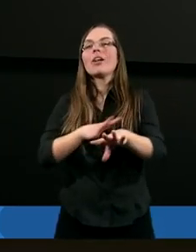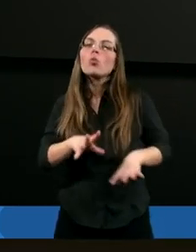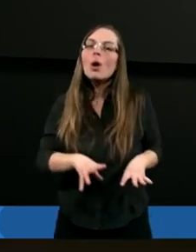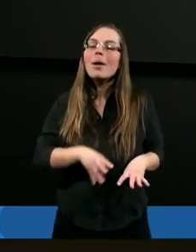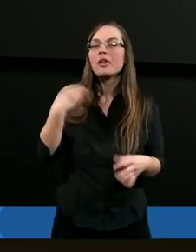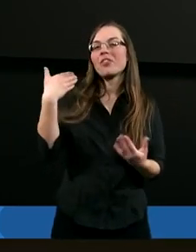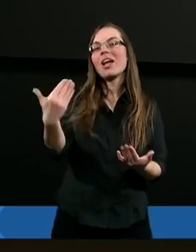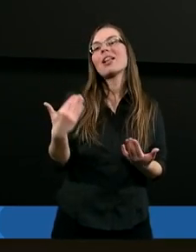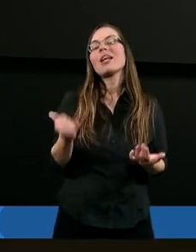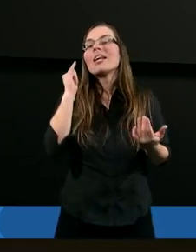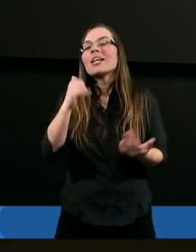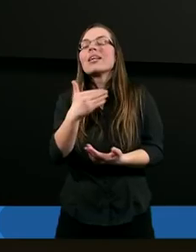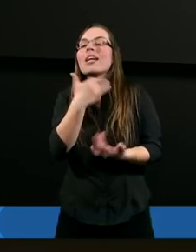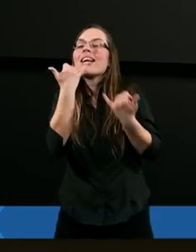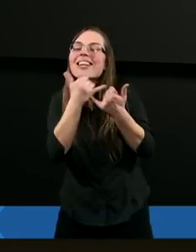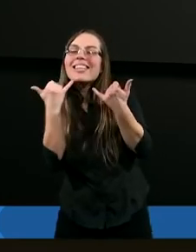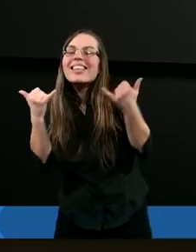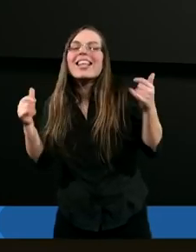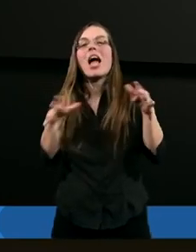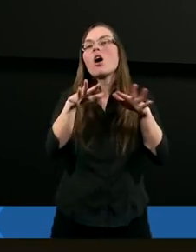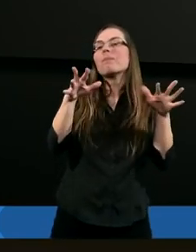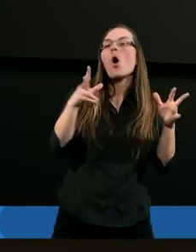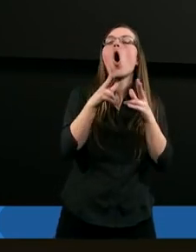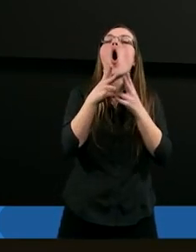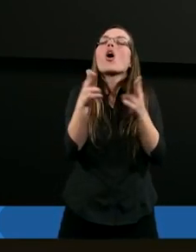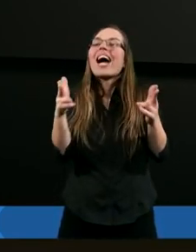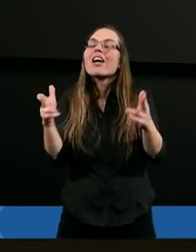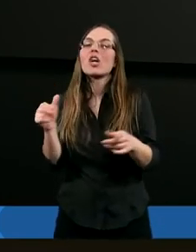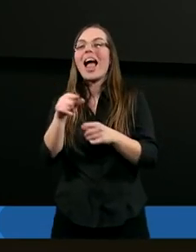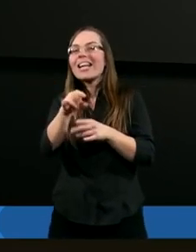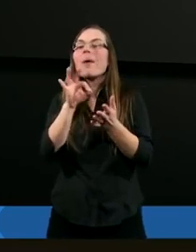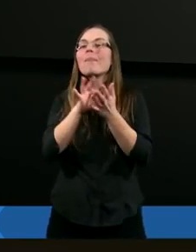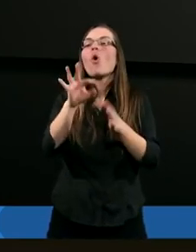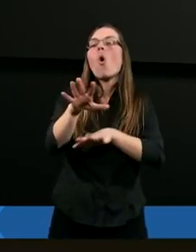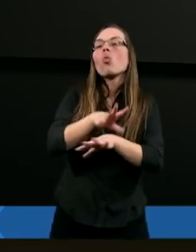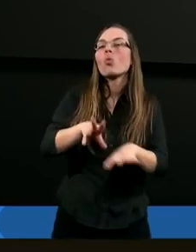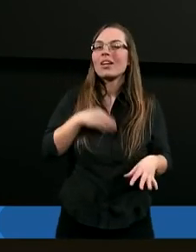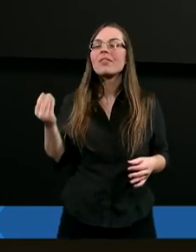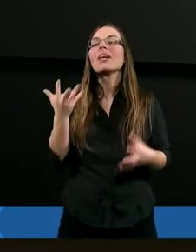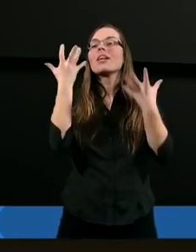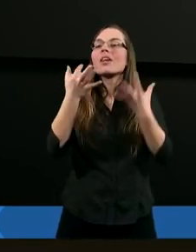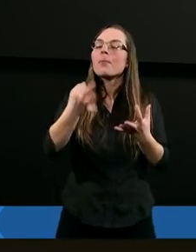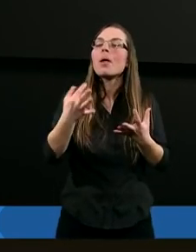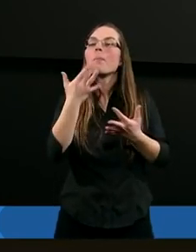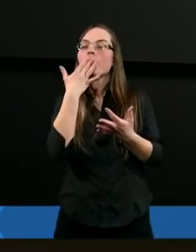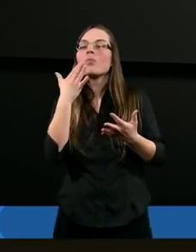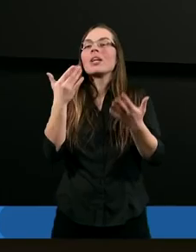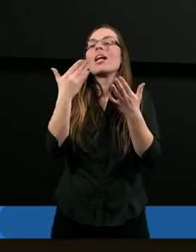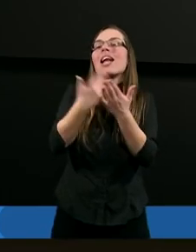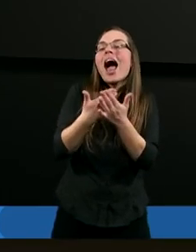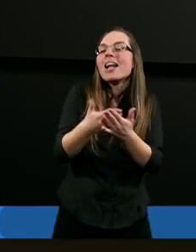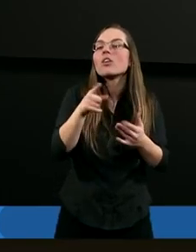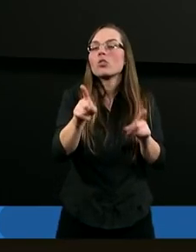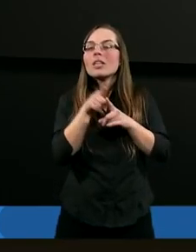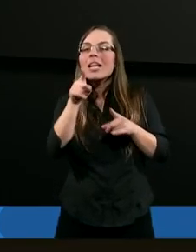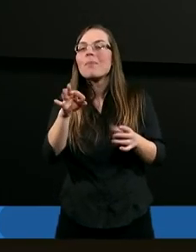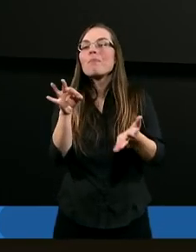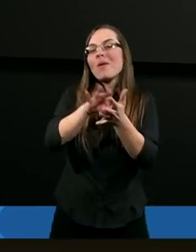Świętym, inne jeszcze też określenia. Możemy się zastanowić, dlaczego